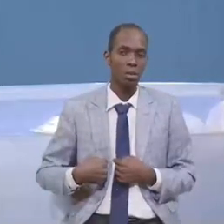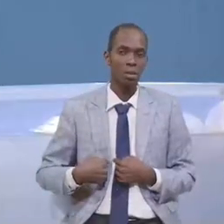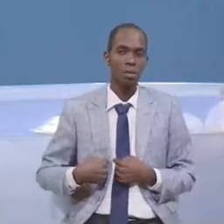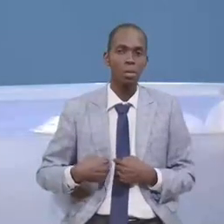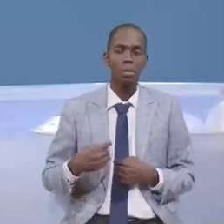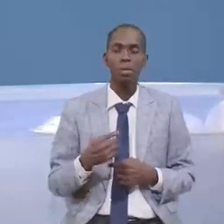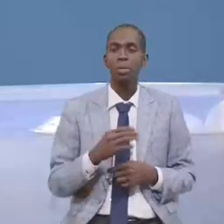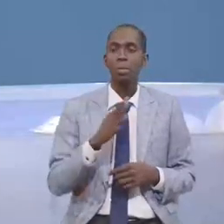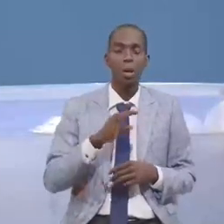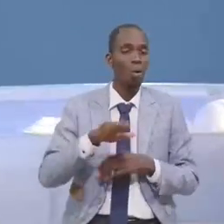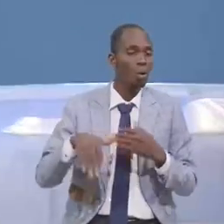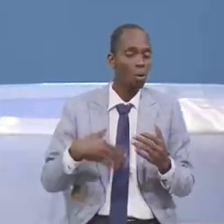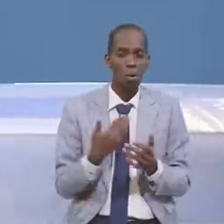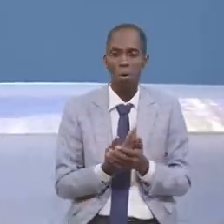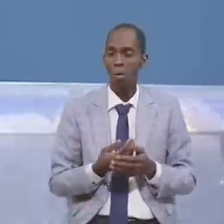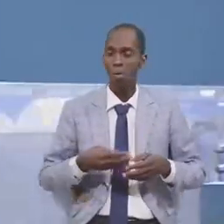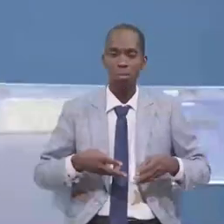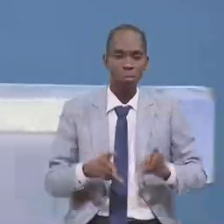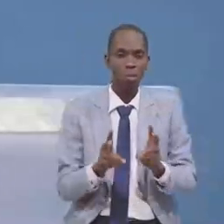Pas tous les moyens, fais-le alors.